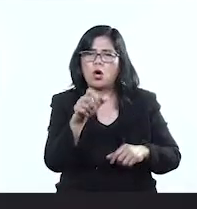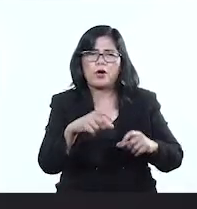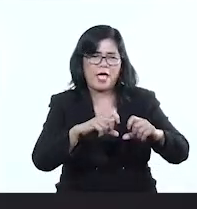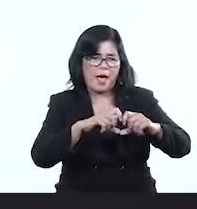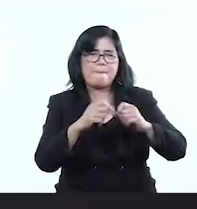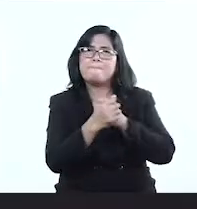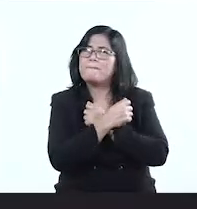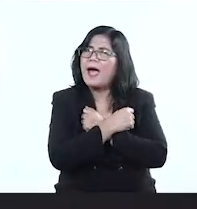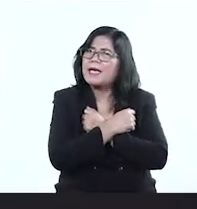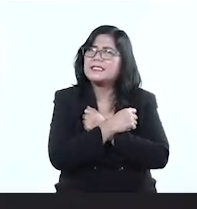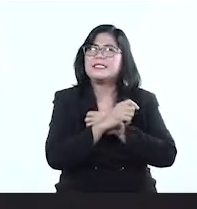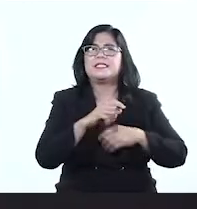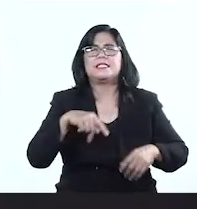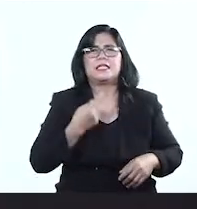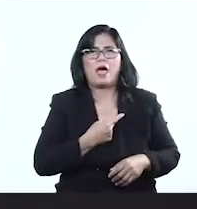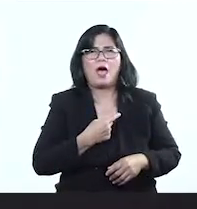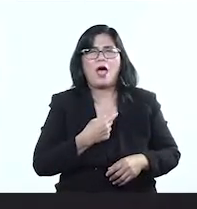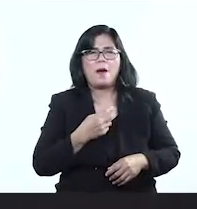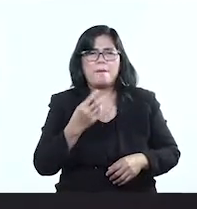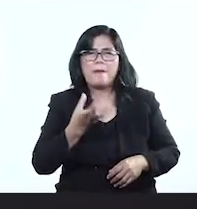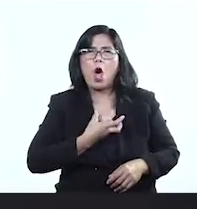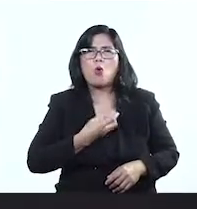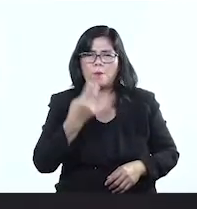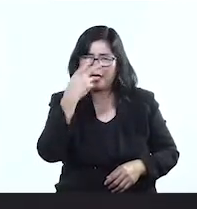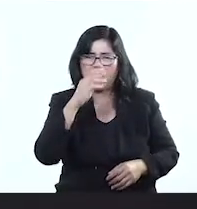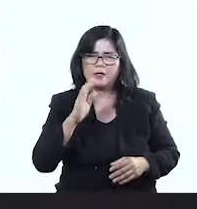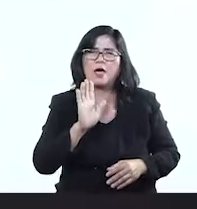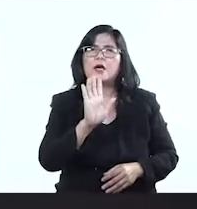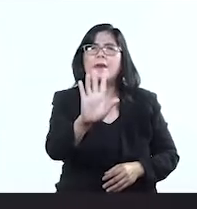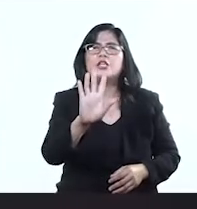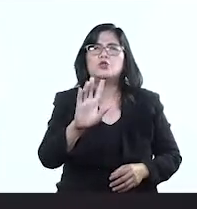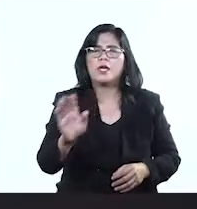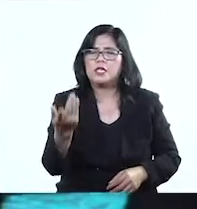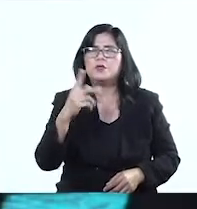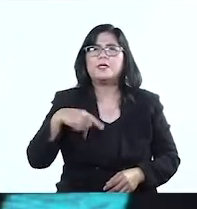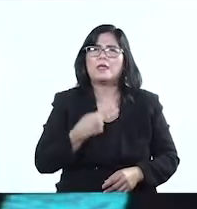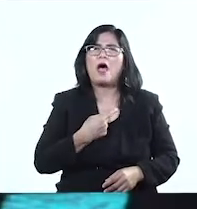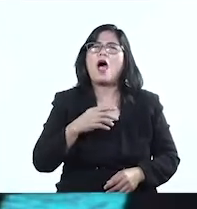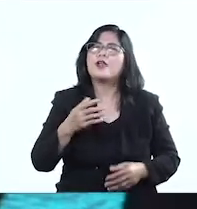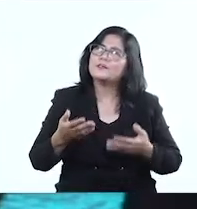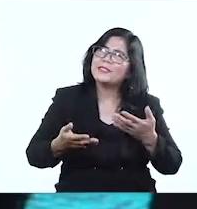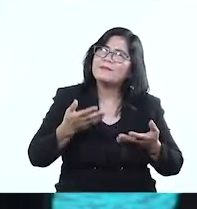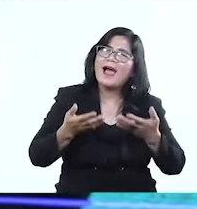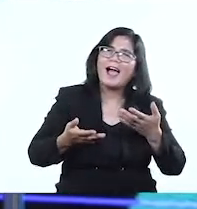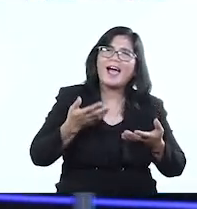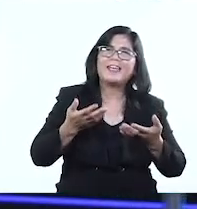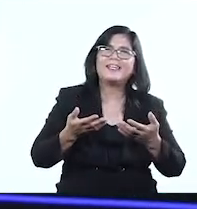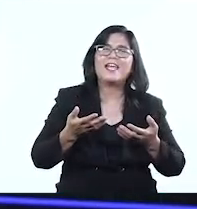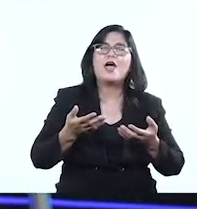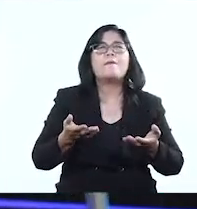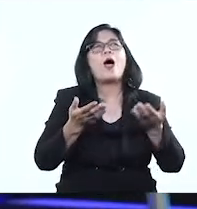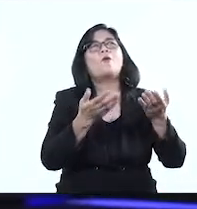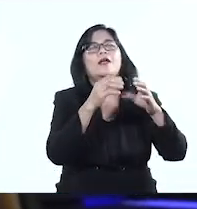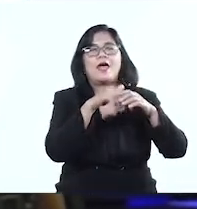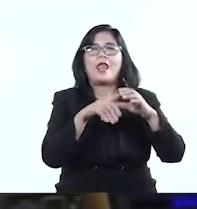dari orang-orang yang memang pengen melihat kemajuan dalam diri kita itu harus kita pertimbangkan Hai harus kemudian kita bawa dalam doa